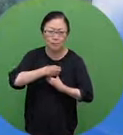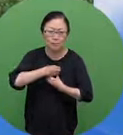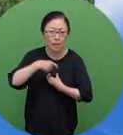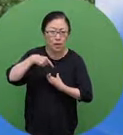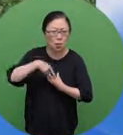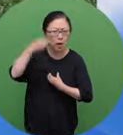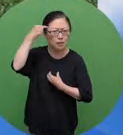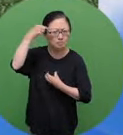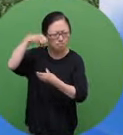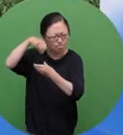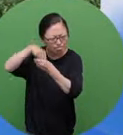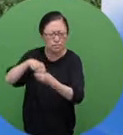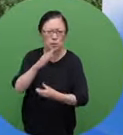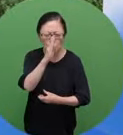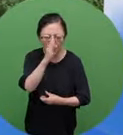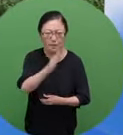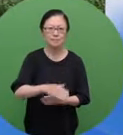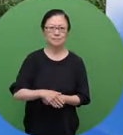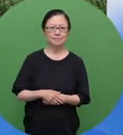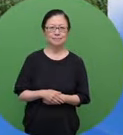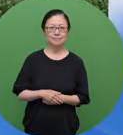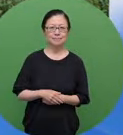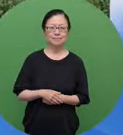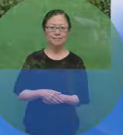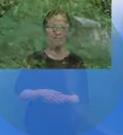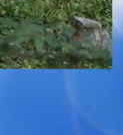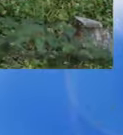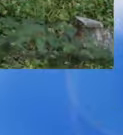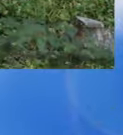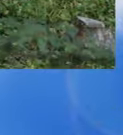を高め、人身被害を防ぎましょう。